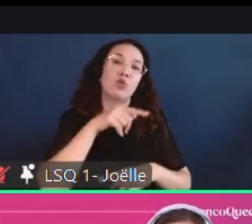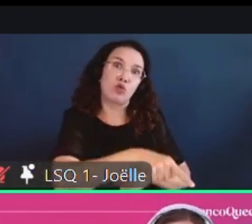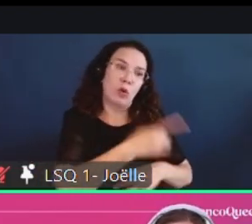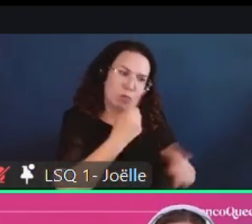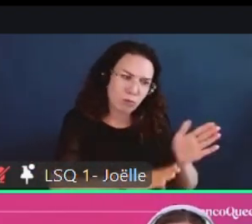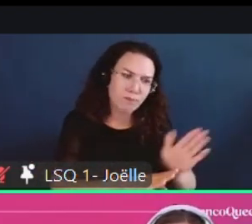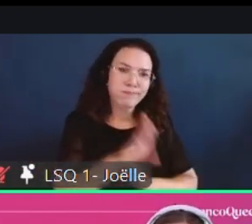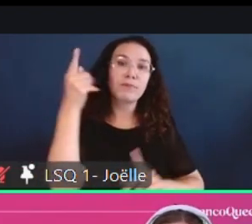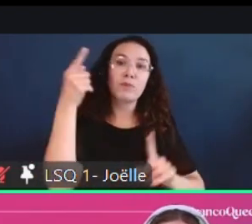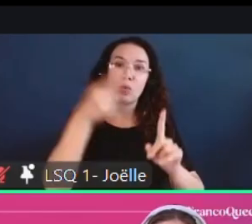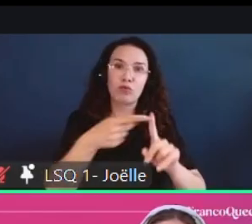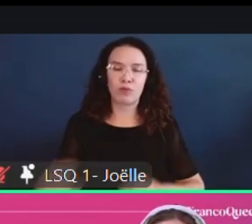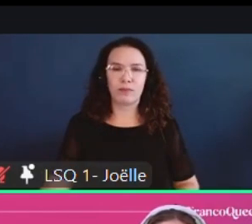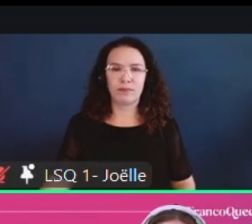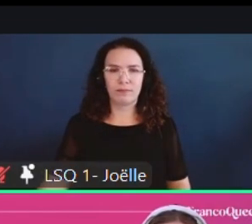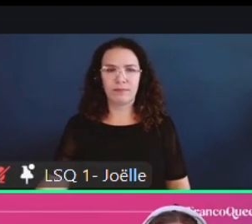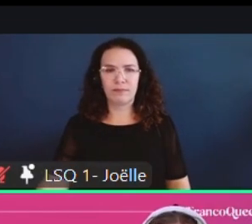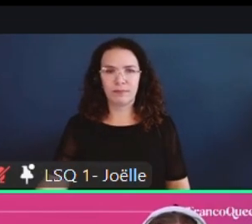a constatées.